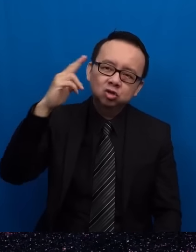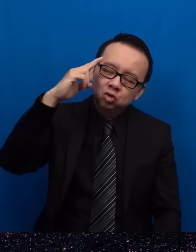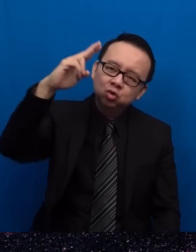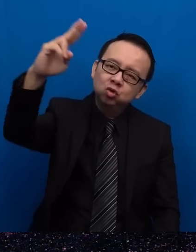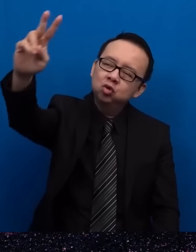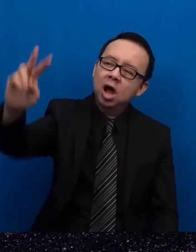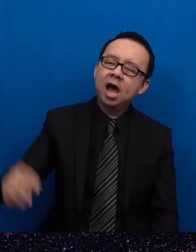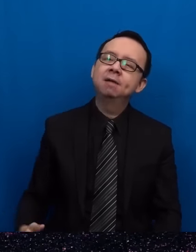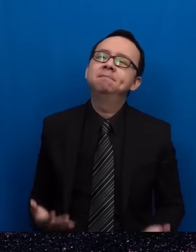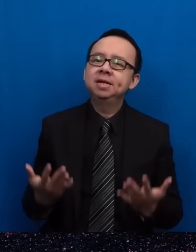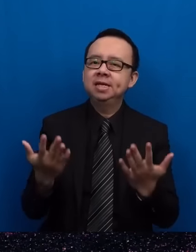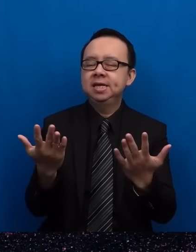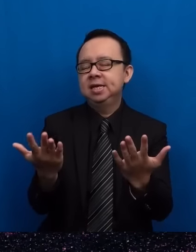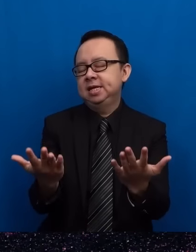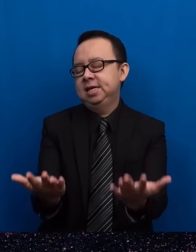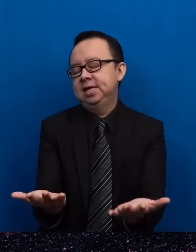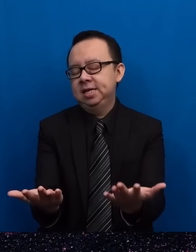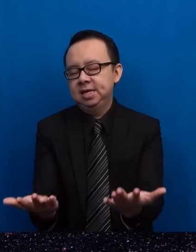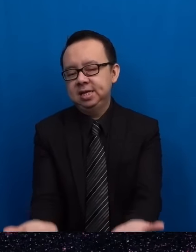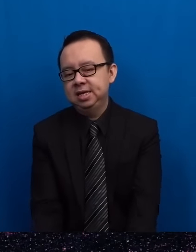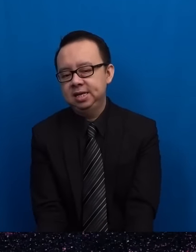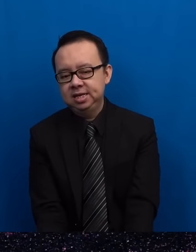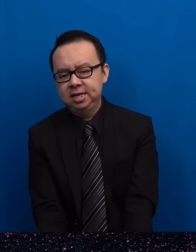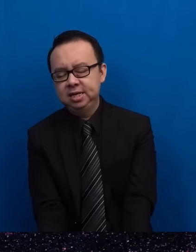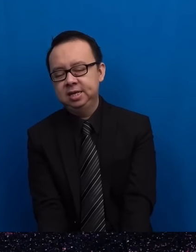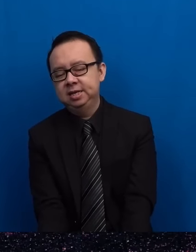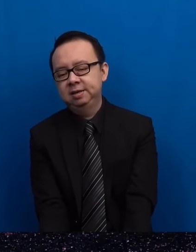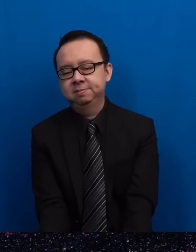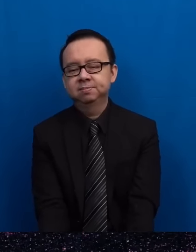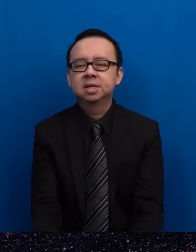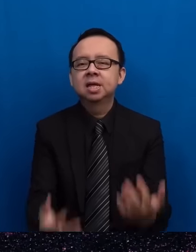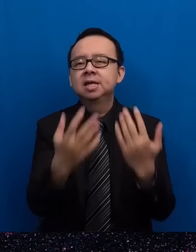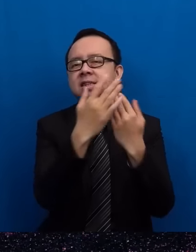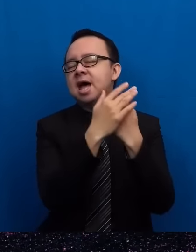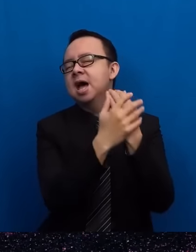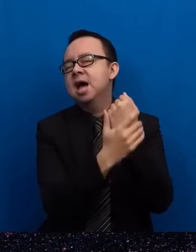yang Tuhan beri. Angkat tangan kita, katakan,